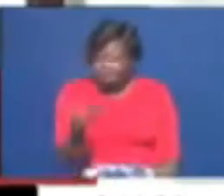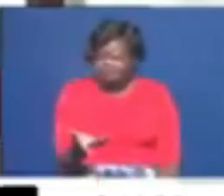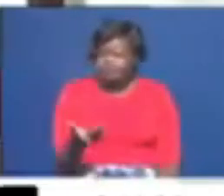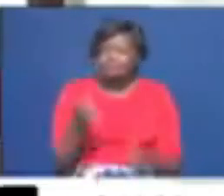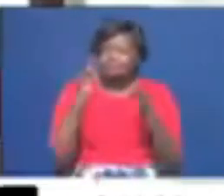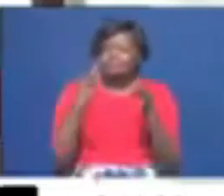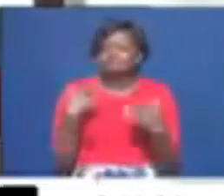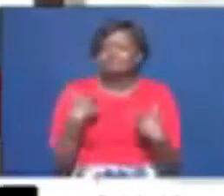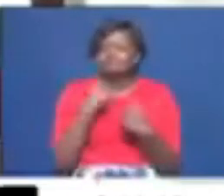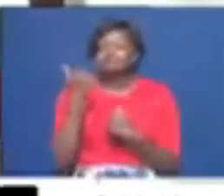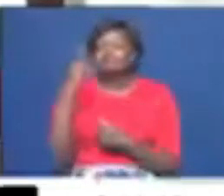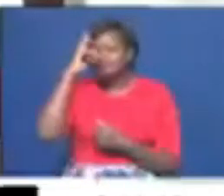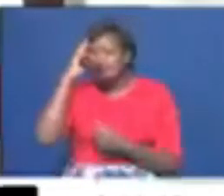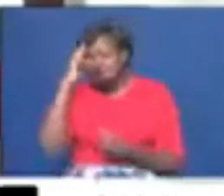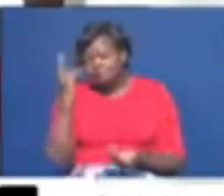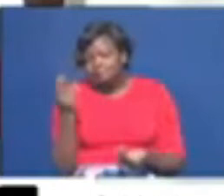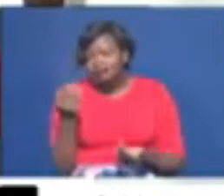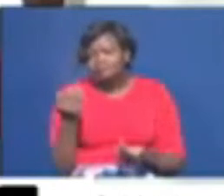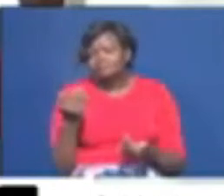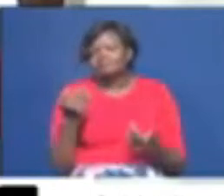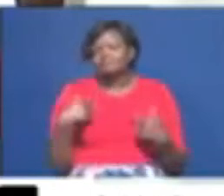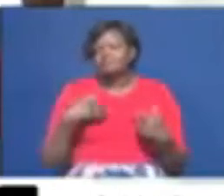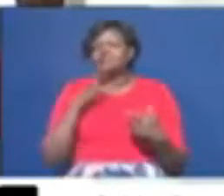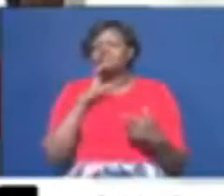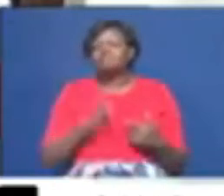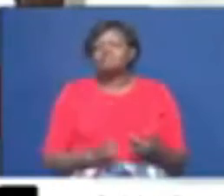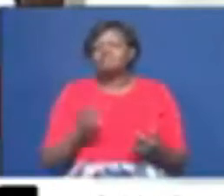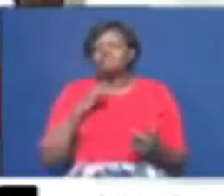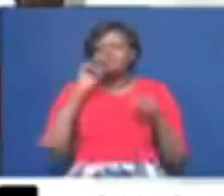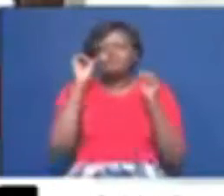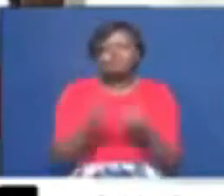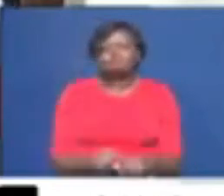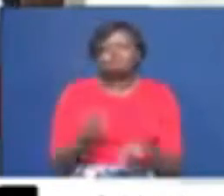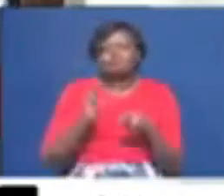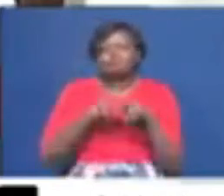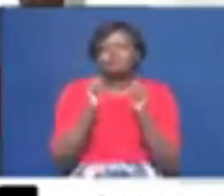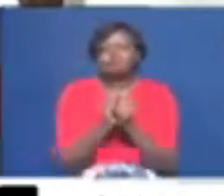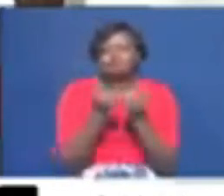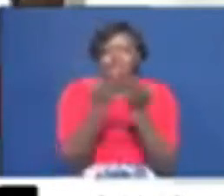kuna sababu zinginezo, mna wazee wanaweza kuketi na nyinyi